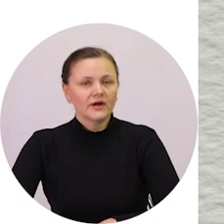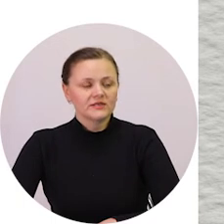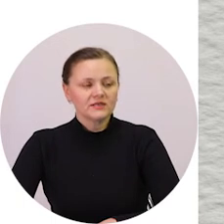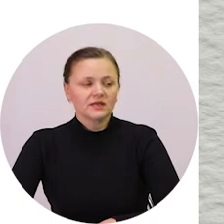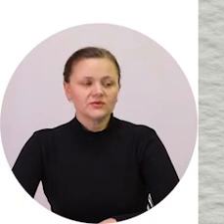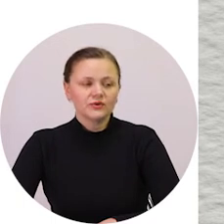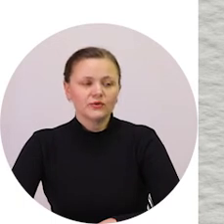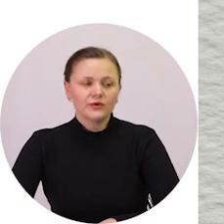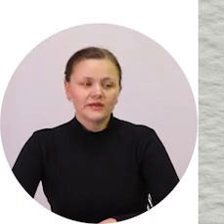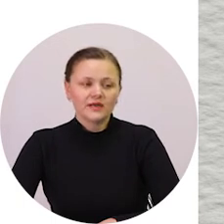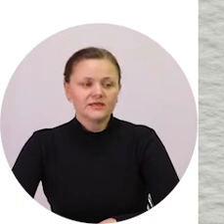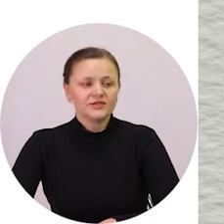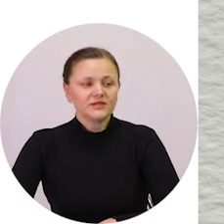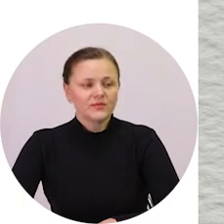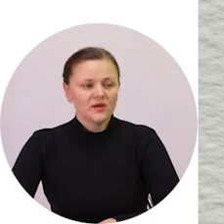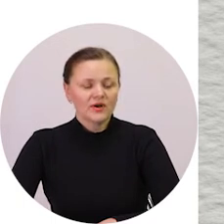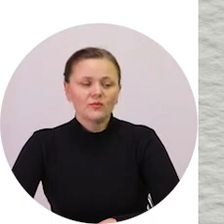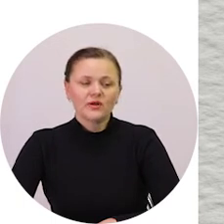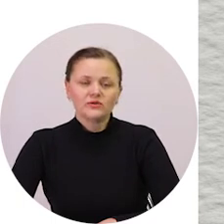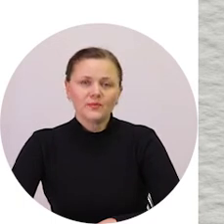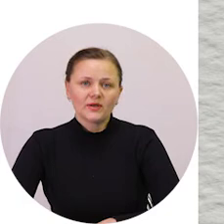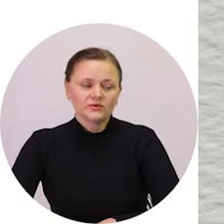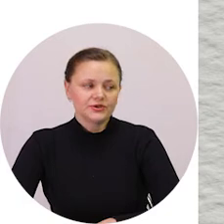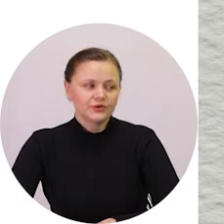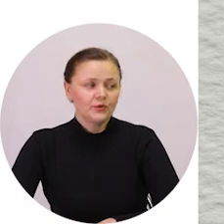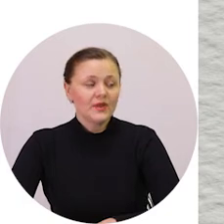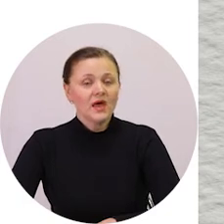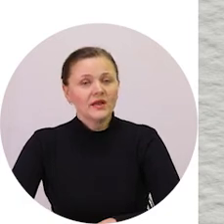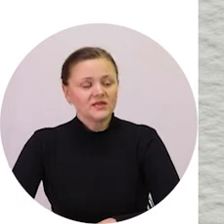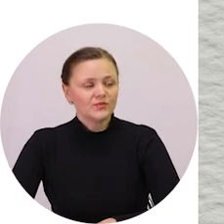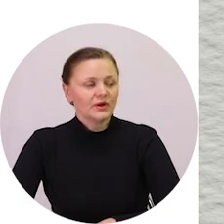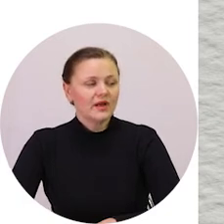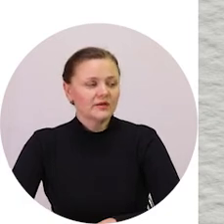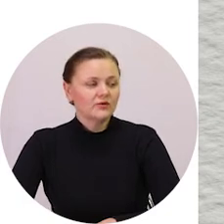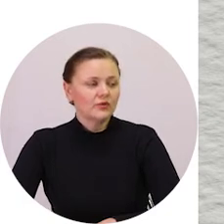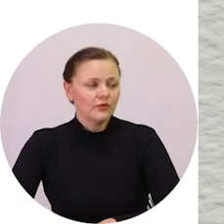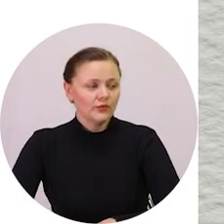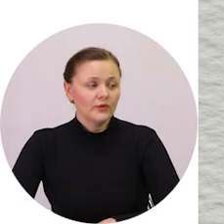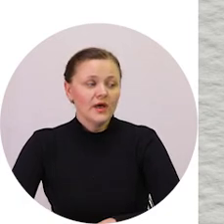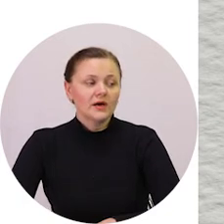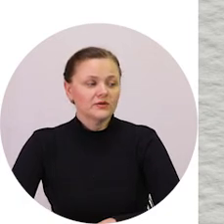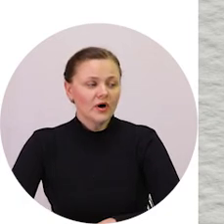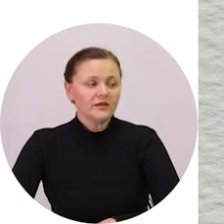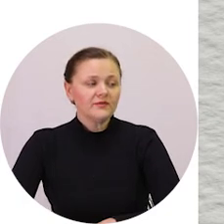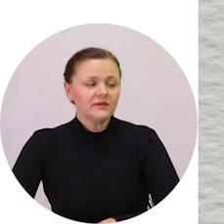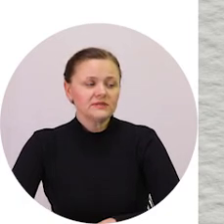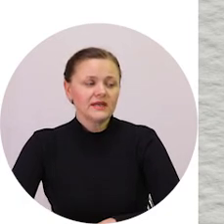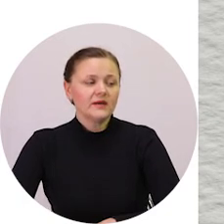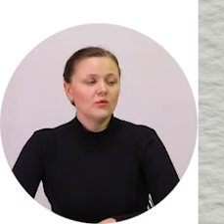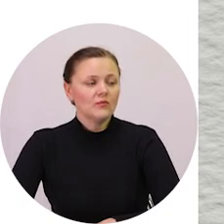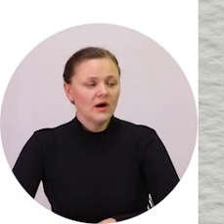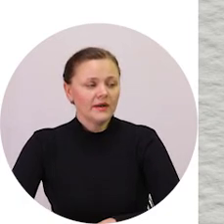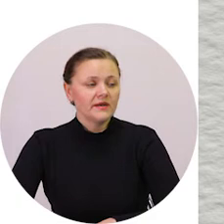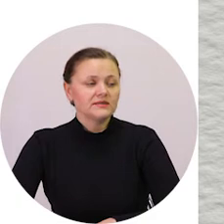Generală a Organizației Națiunilor Unite la 10 septembrie 1948, ne spune în articolul 1 că toate